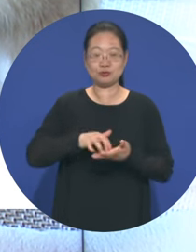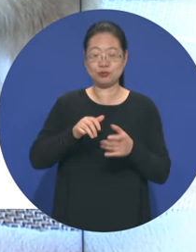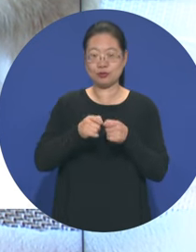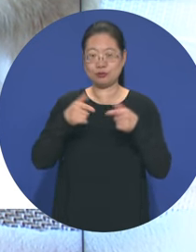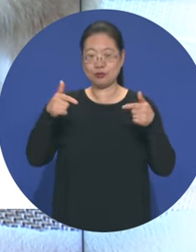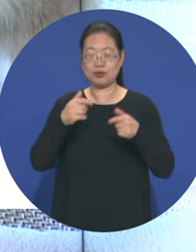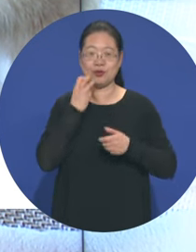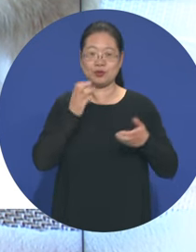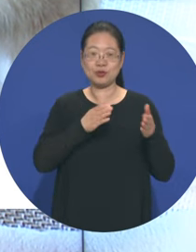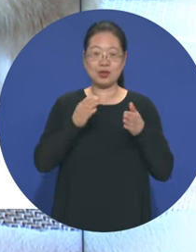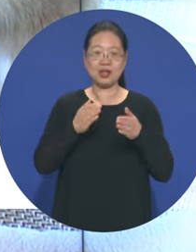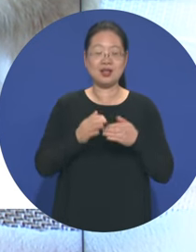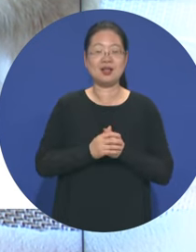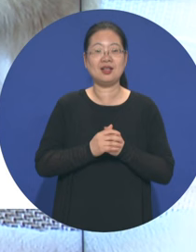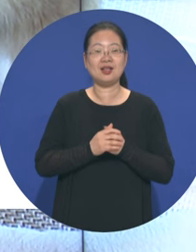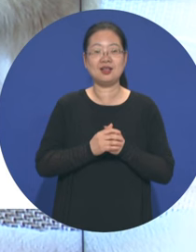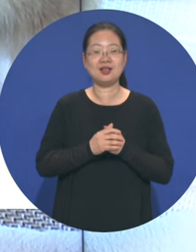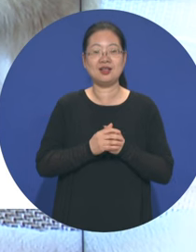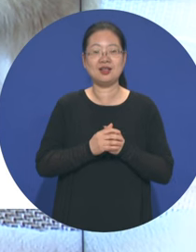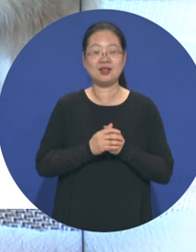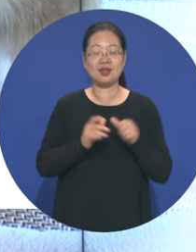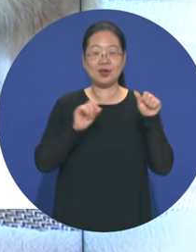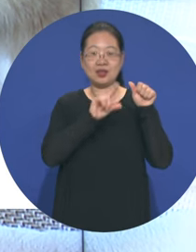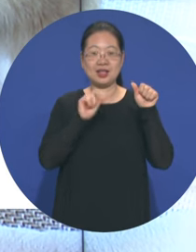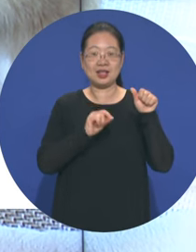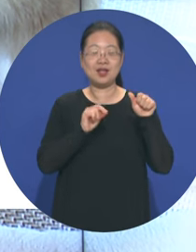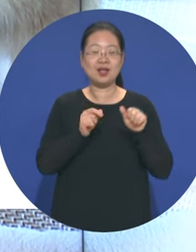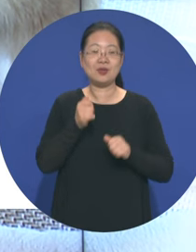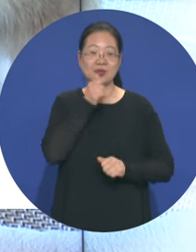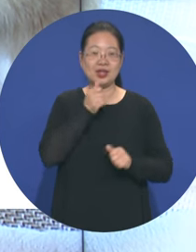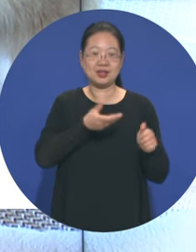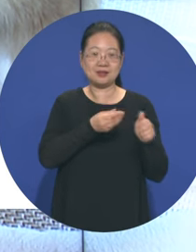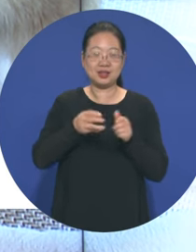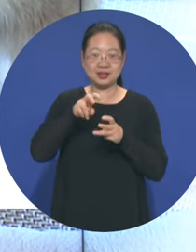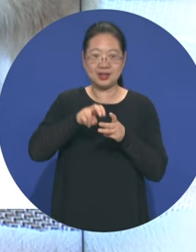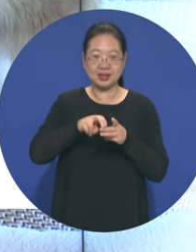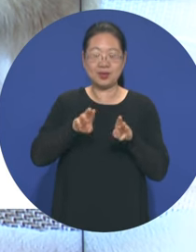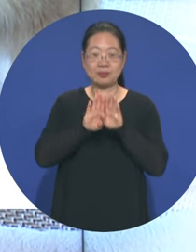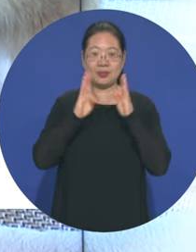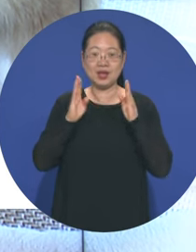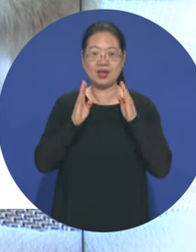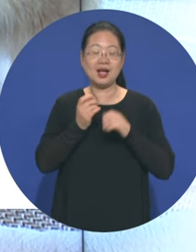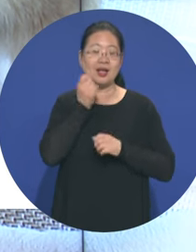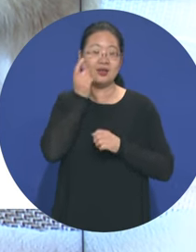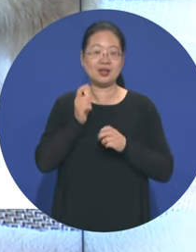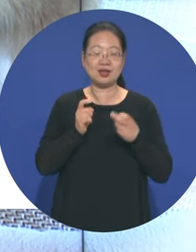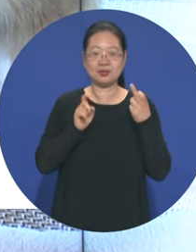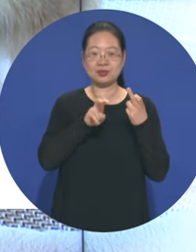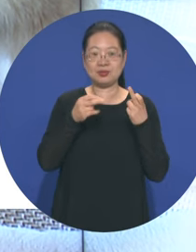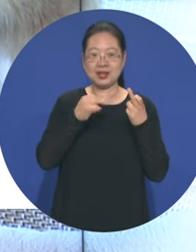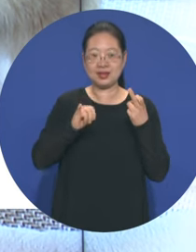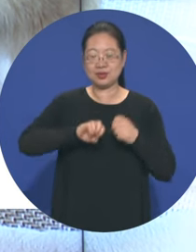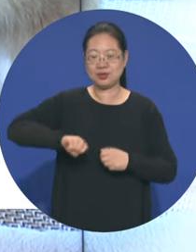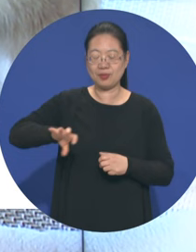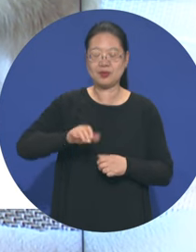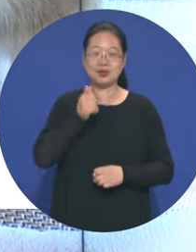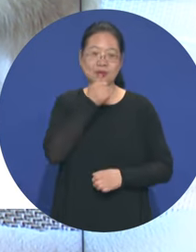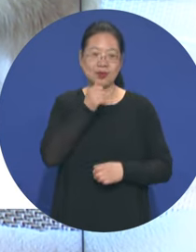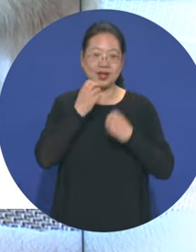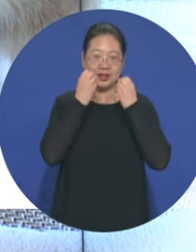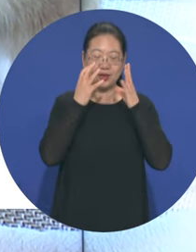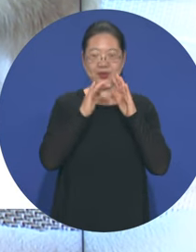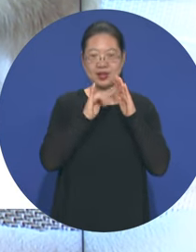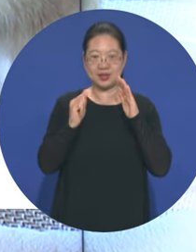늘고 있습니다 경기도가 지난달 고양이 입양센터에 문을 열었는데요 한 달여만에 12마리 유기묘가